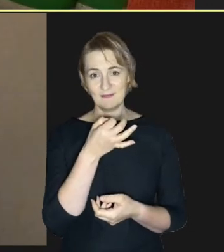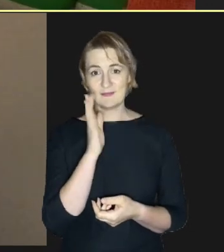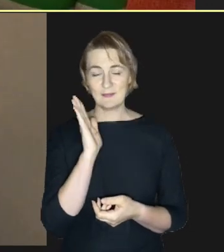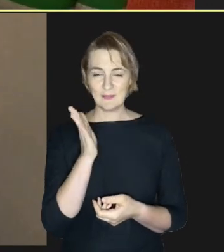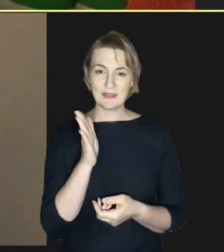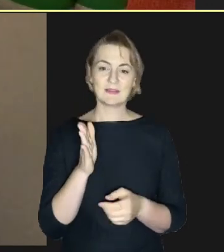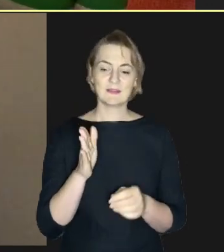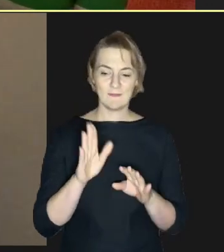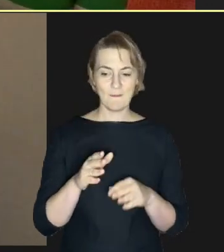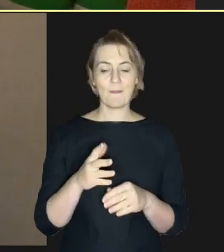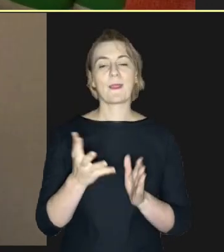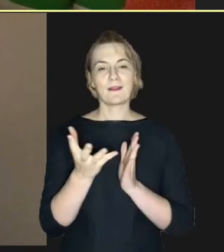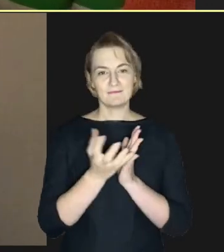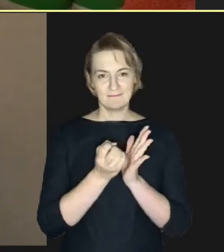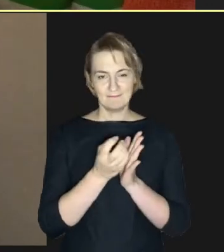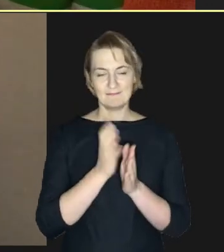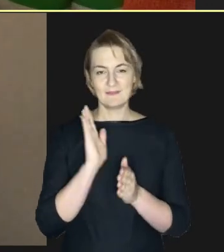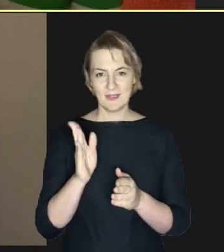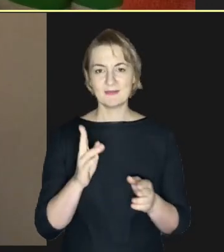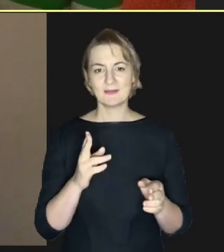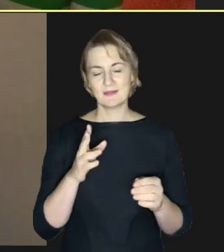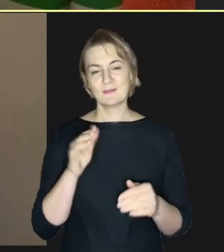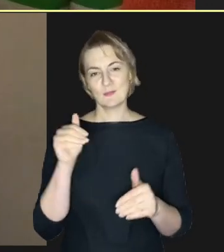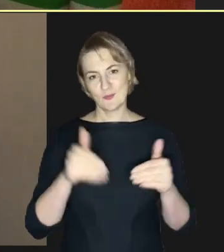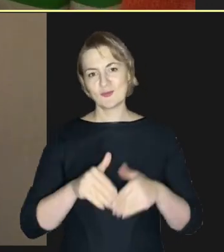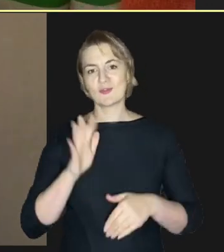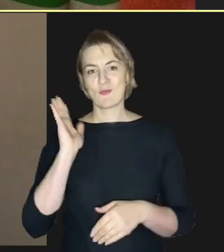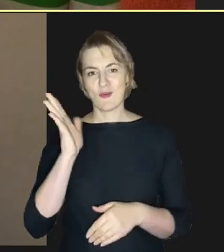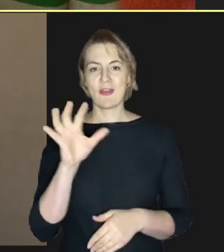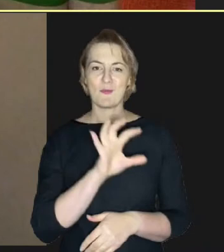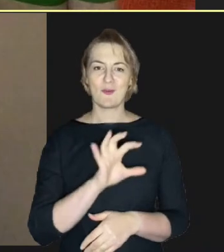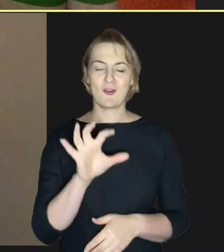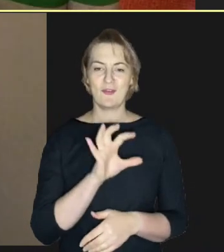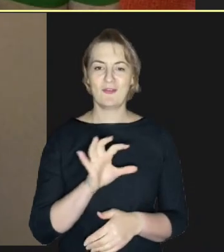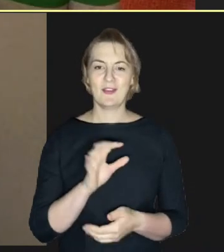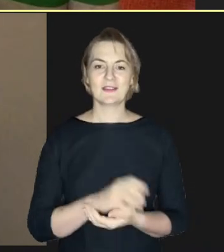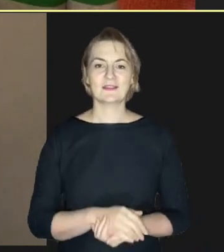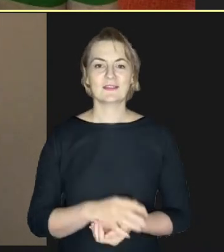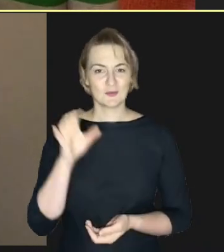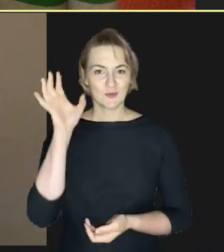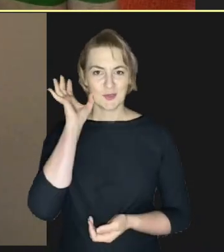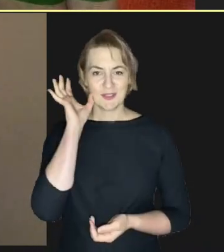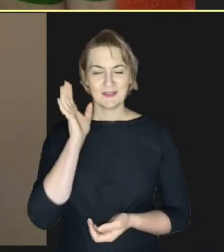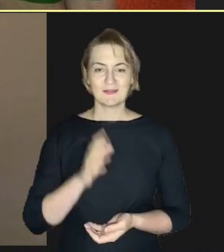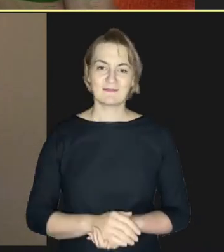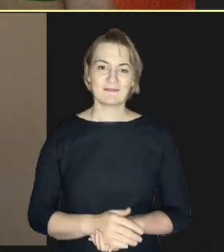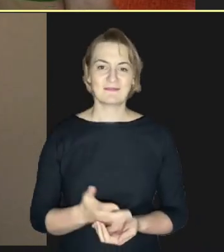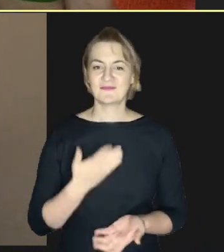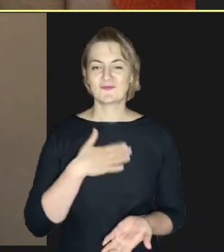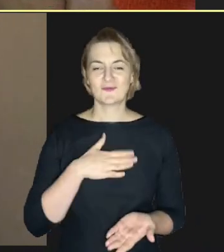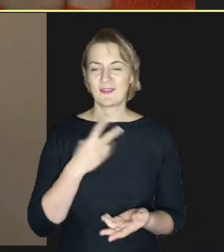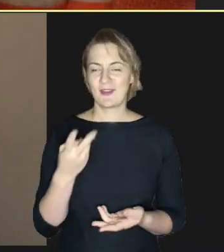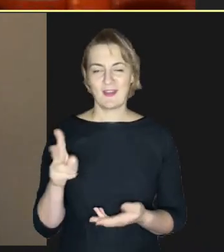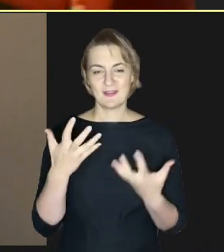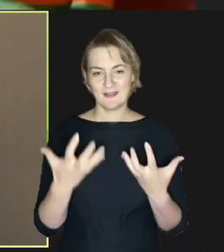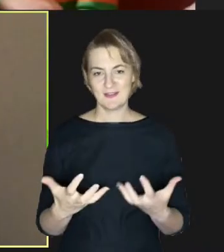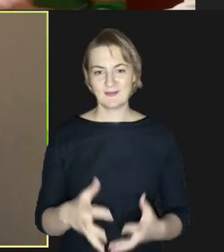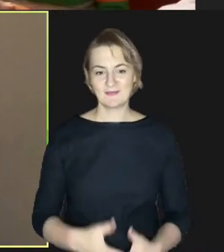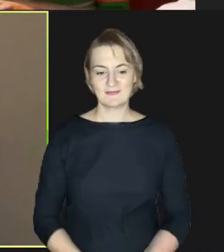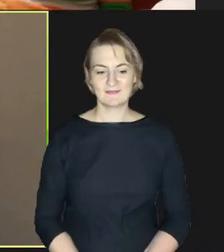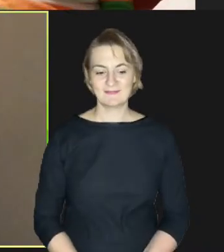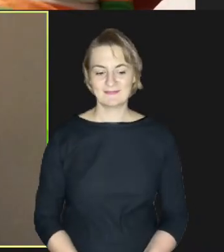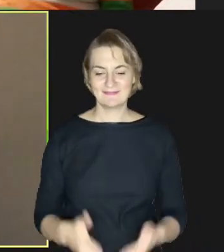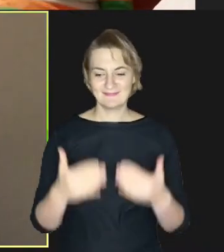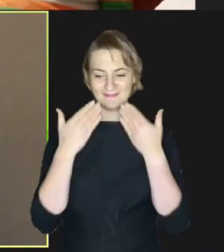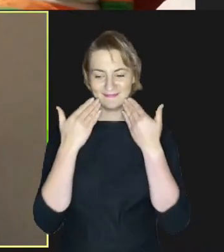więc nagranie zostaje, to jeszcze będzie do odtworzenia, do przesłuchania, kiedy kto będzie chciał. Dziękuję bardzo.